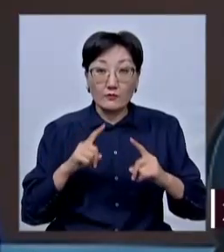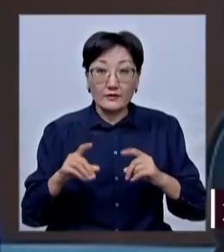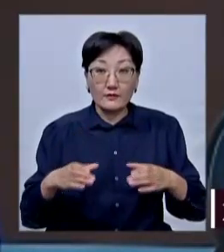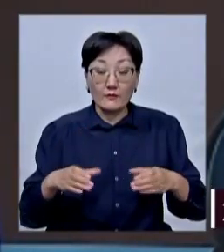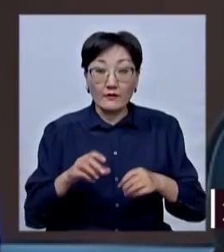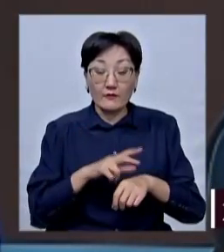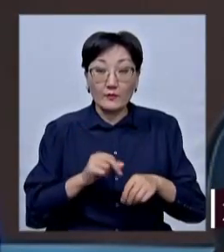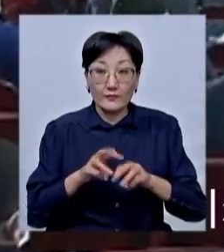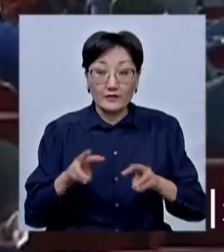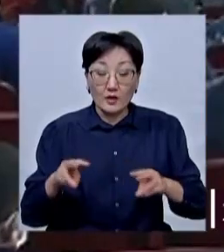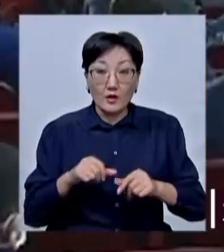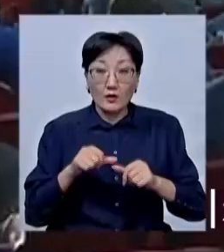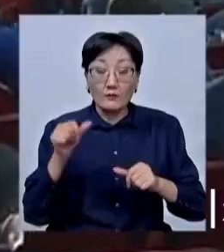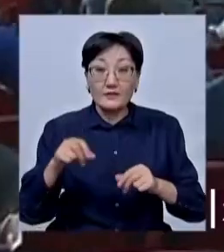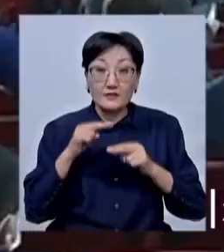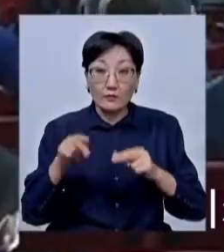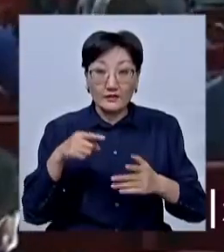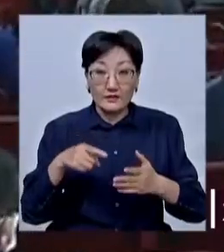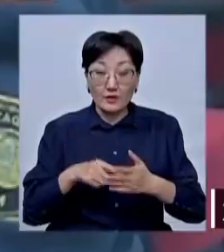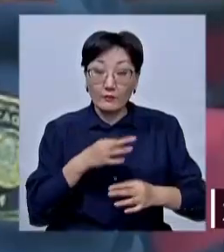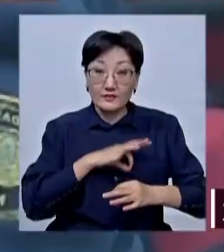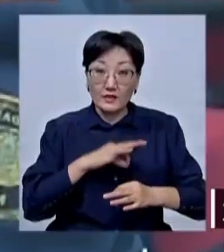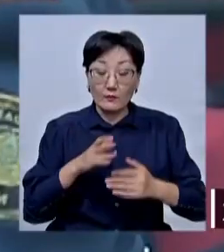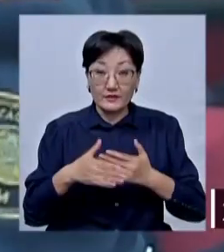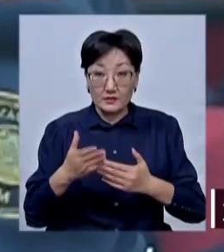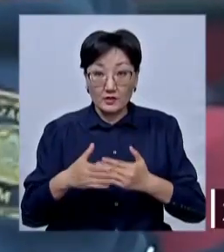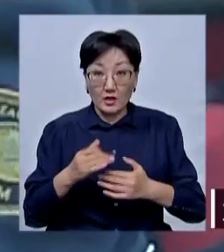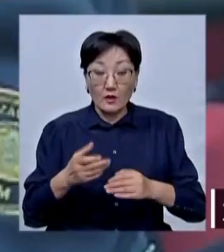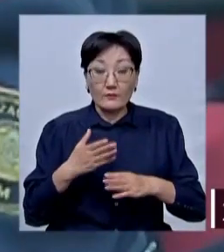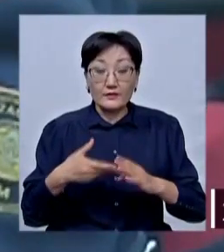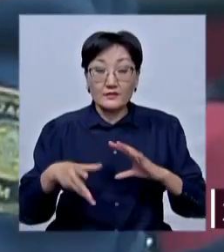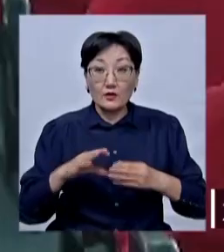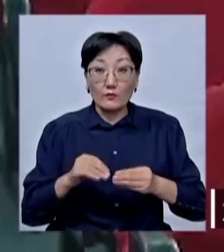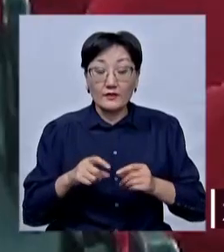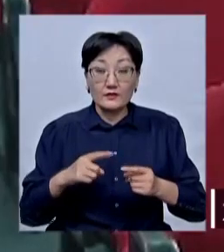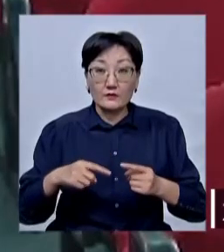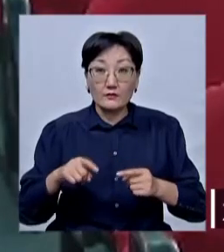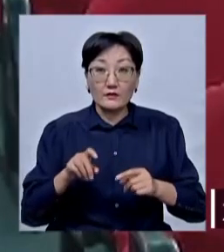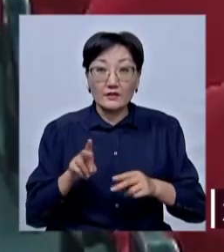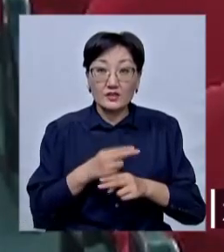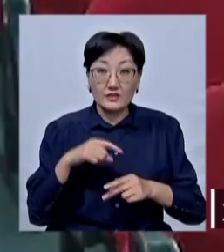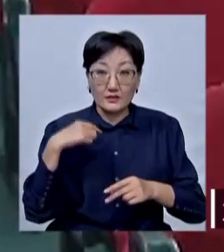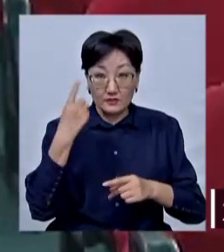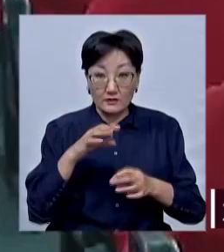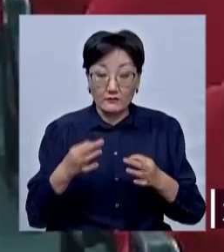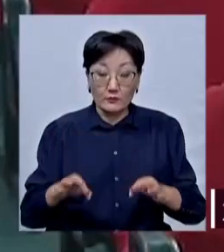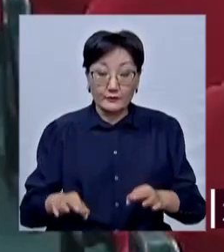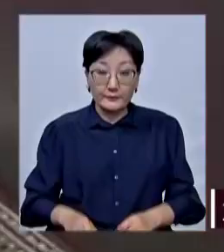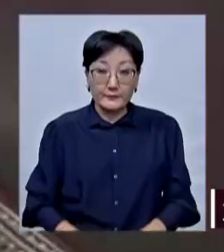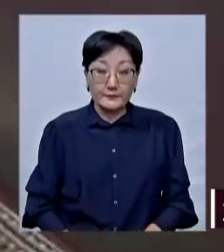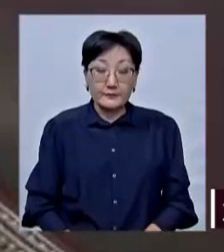МВД уделил особое внимание вопросу применения наказаний, исключающих лишение свободы.